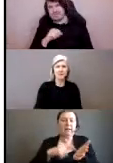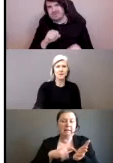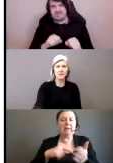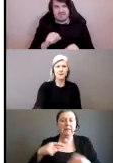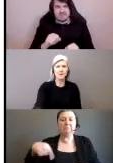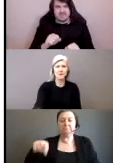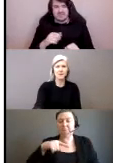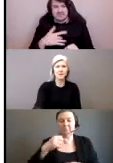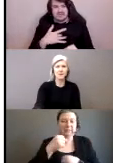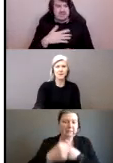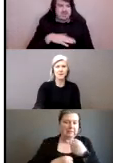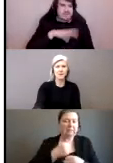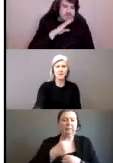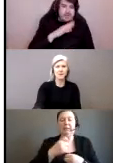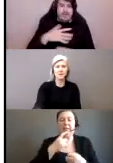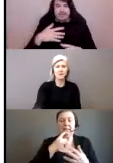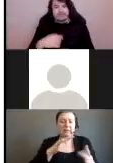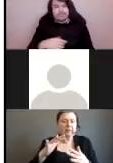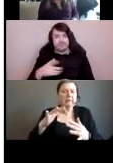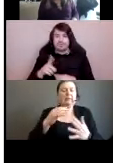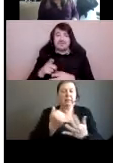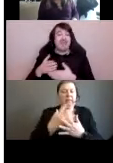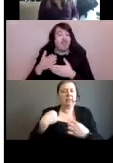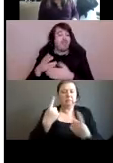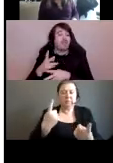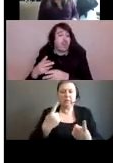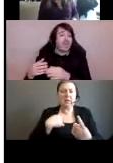font face à de la frustration ainsi que leurs aides-soignants.